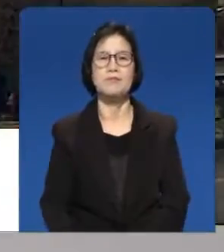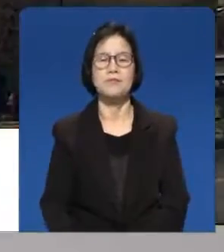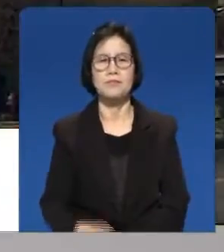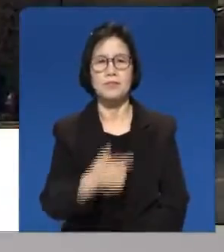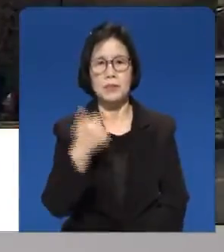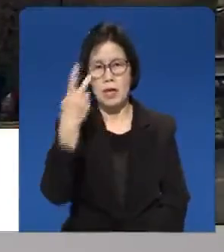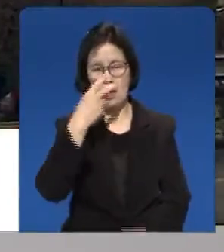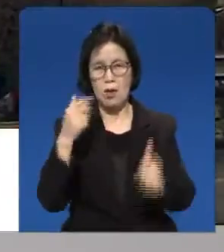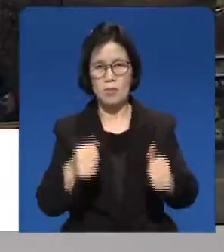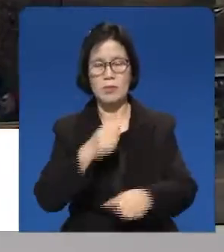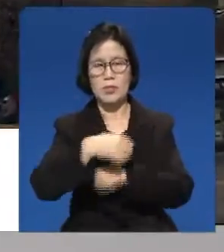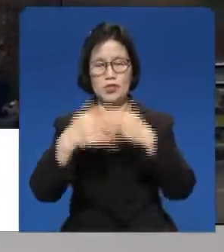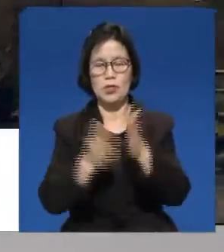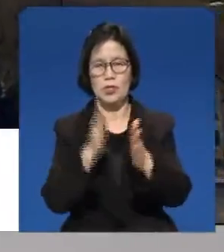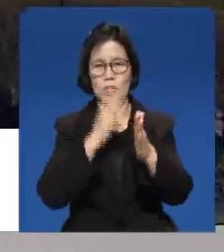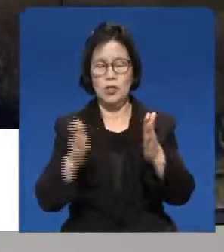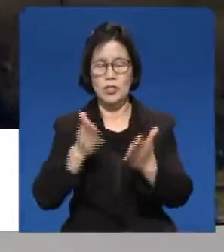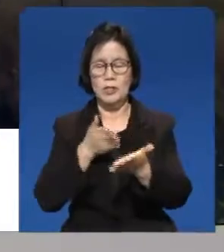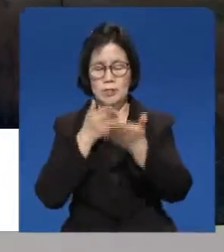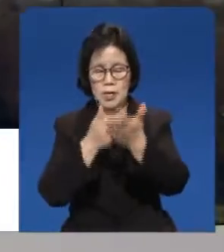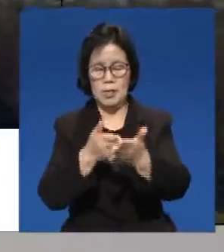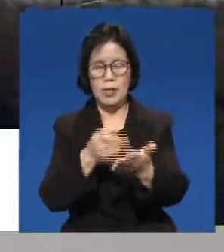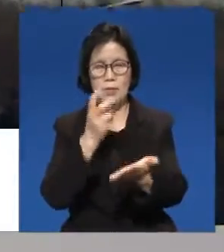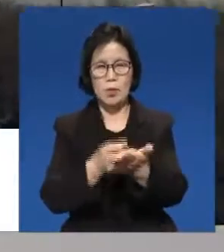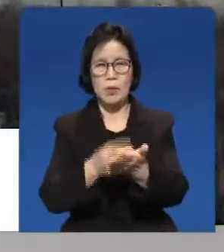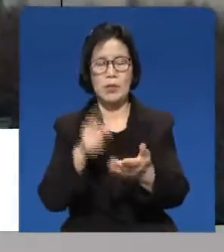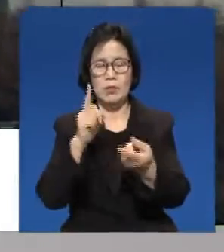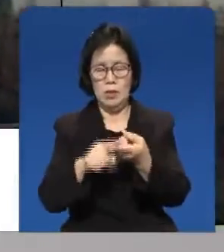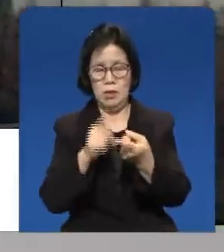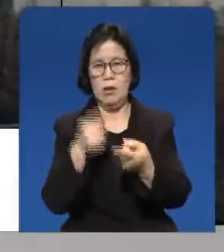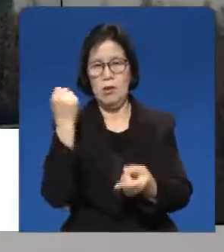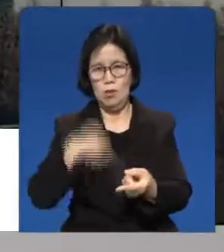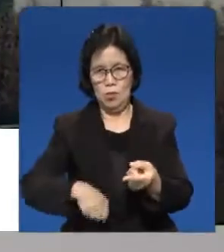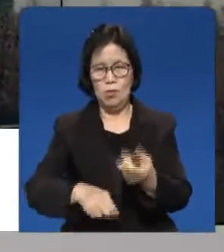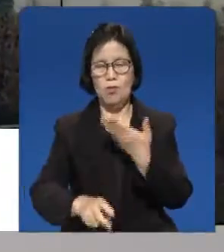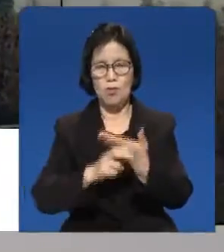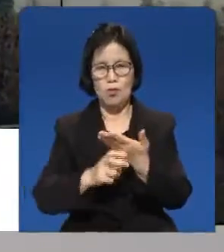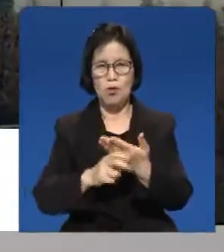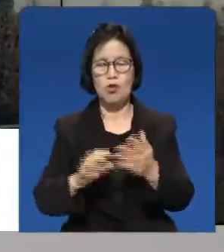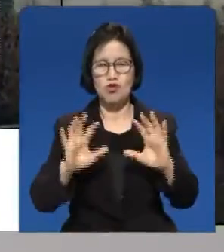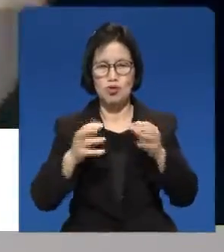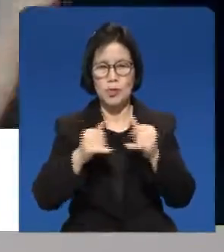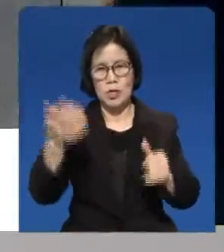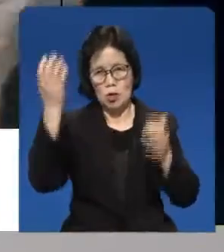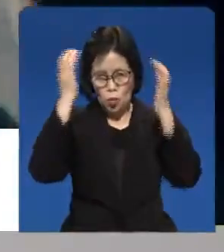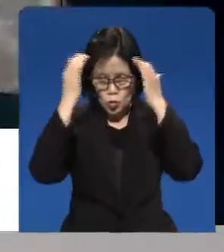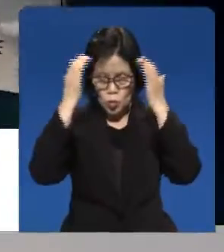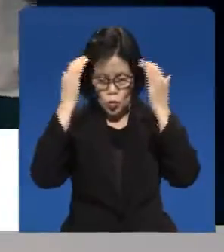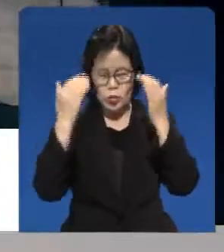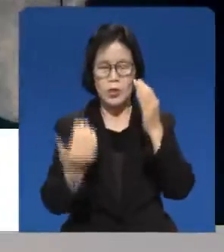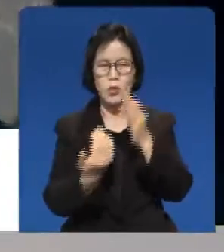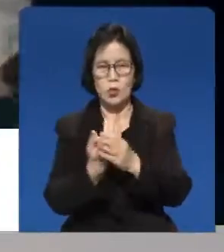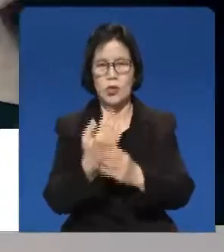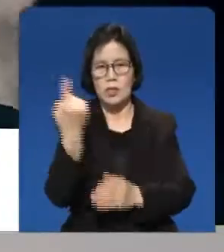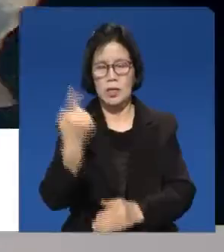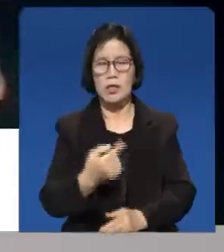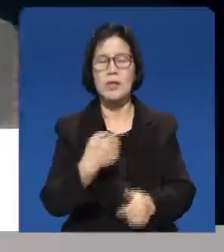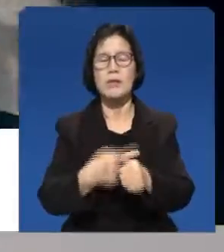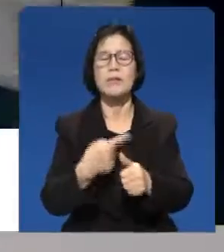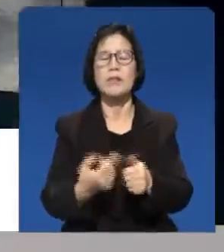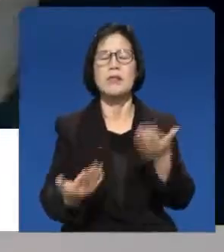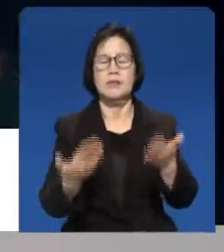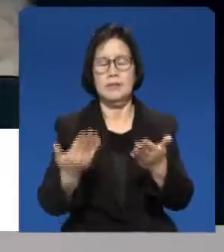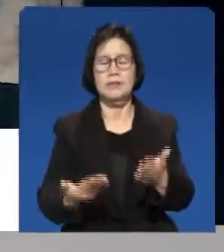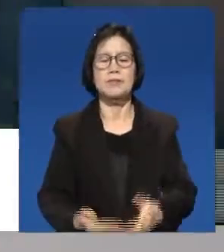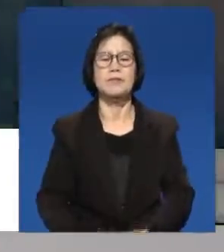대검은 민주당이 정식 발의한 검수완박 법안에 대해 위헌이며 국민 고통을 부르게 될 것이라고 강하게 비판했습니다. 김하혜